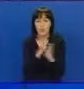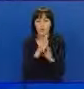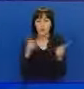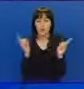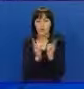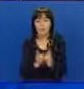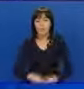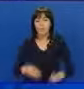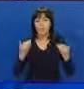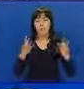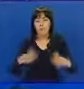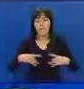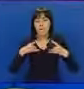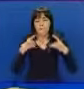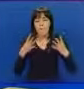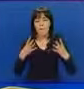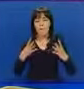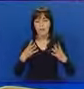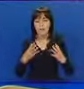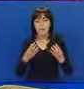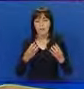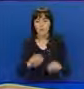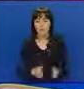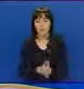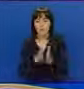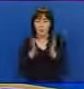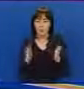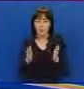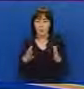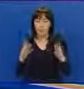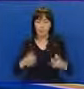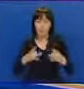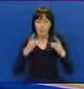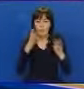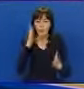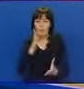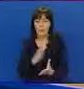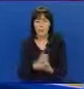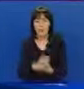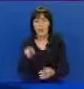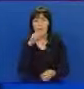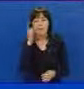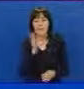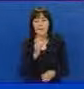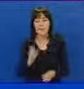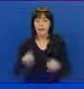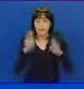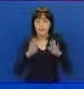Бүгінгі мерекенің арты жаңағы үлкен той болсын. Жастарға тек